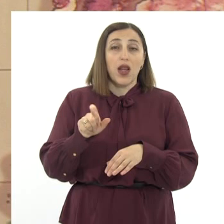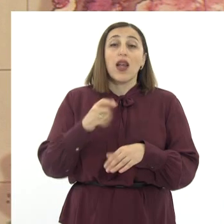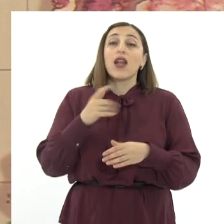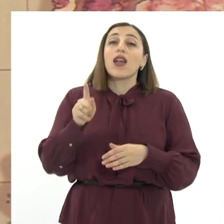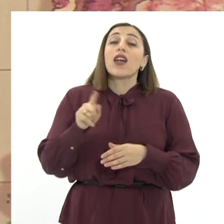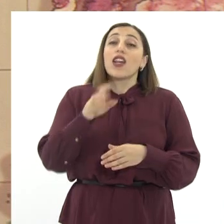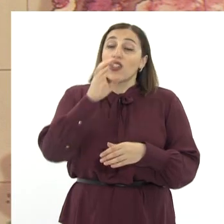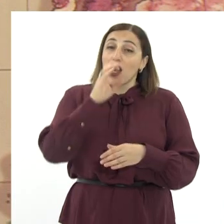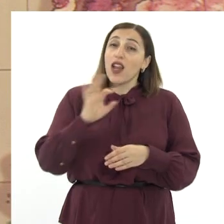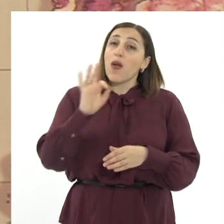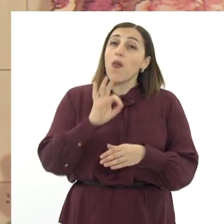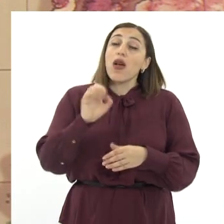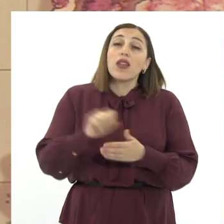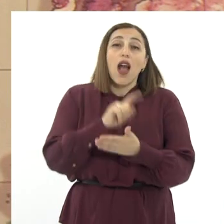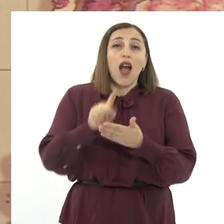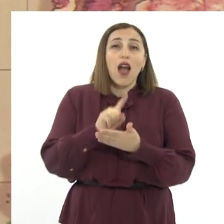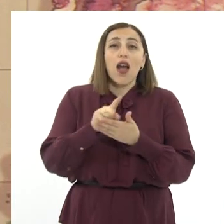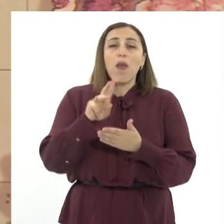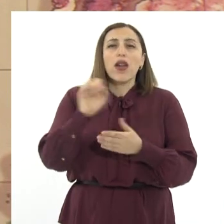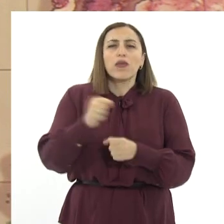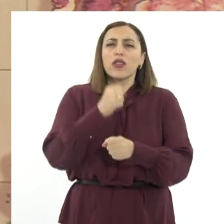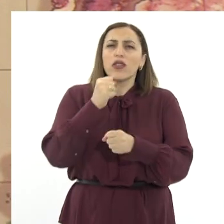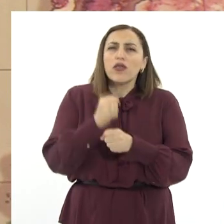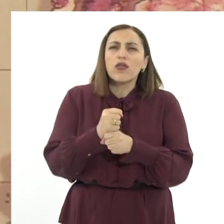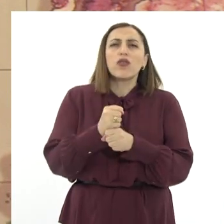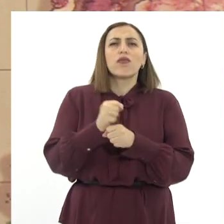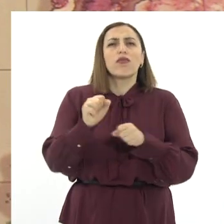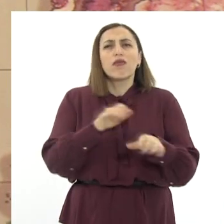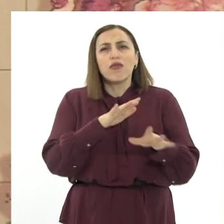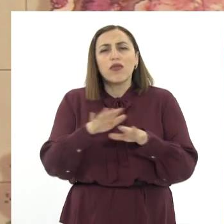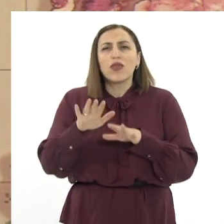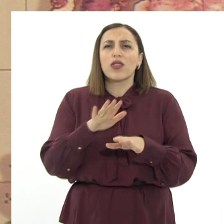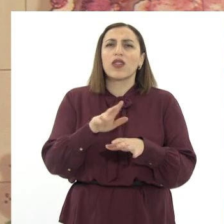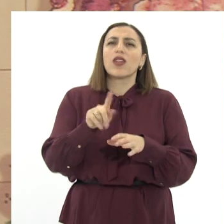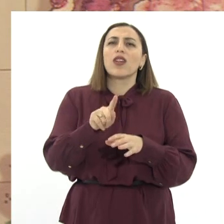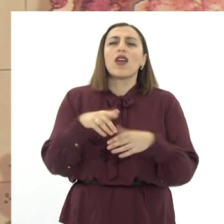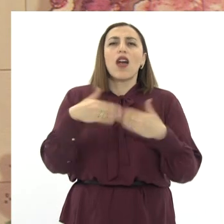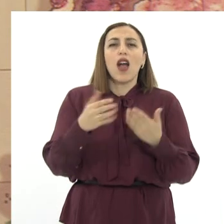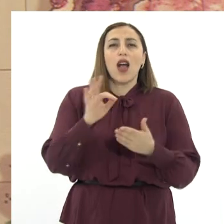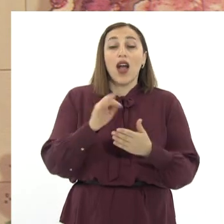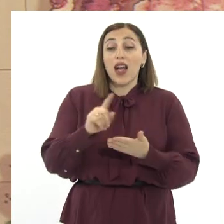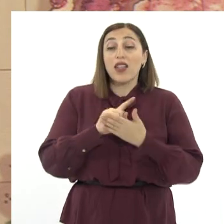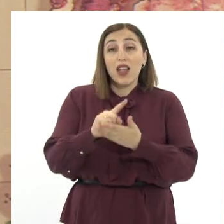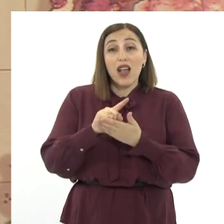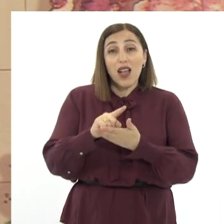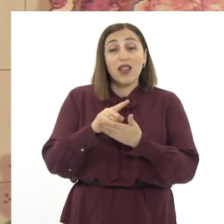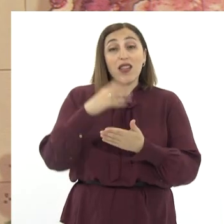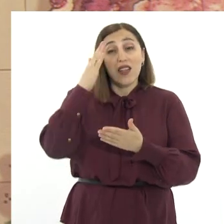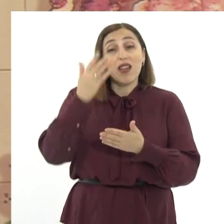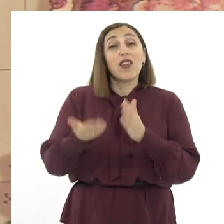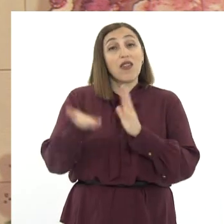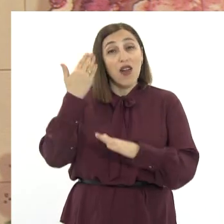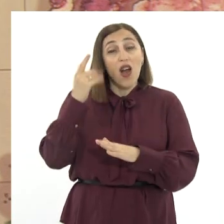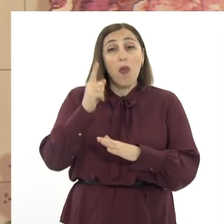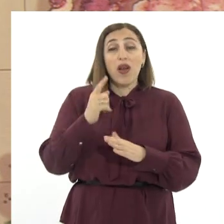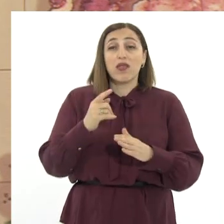Սակայն երբ հարցը Մարտին է վերաբերում, Մարիամն անհնարին է հնարավոր է դարձնում ժամանակ գտնում։ Այս հարցը զրույցնի դեպ պետք է շաբաթներ առաջ